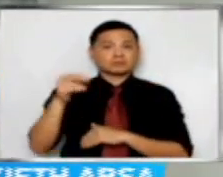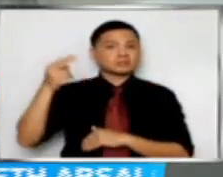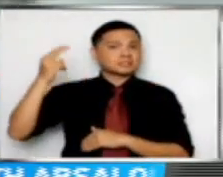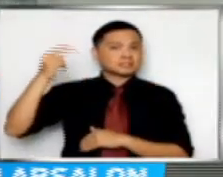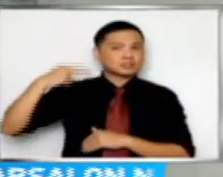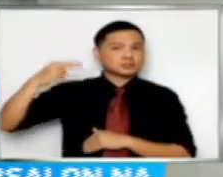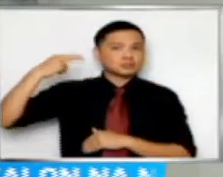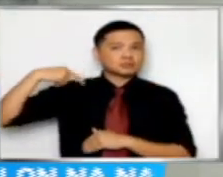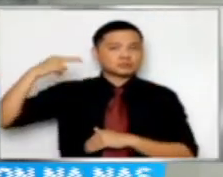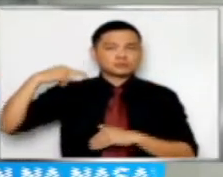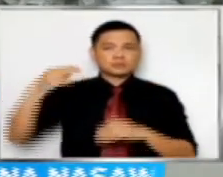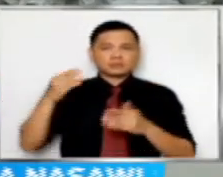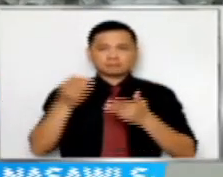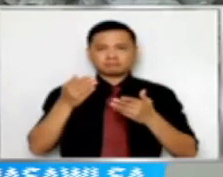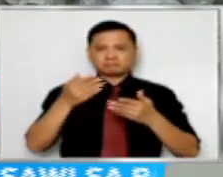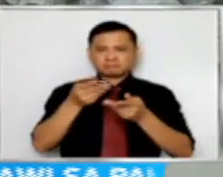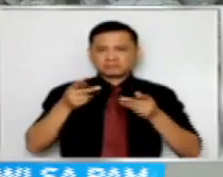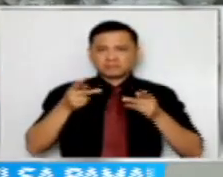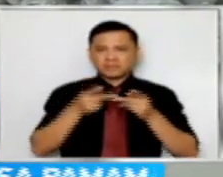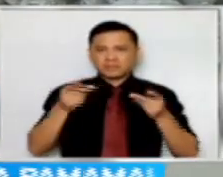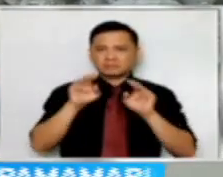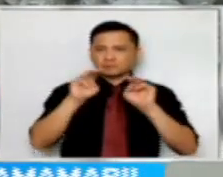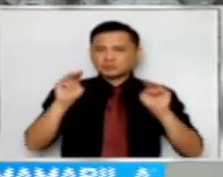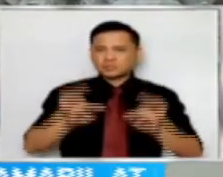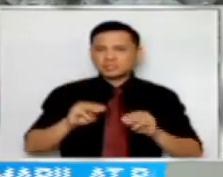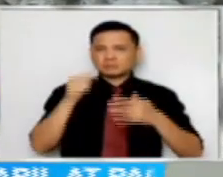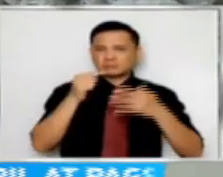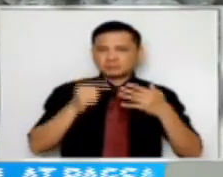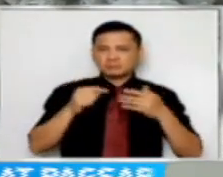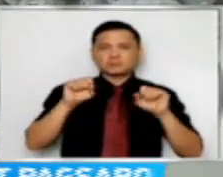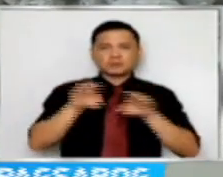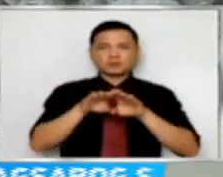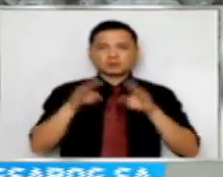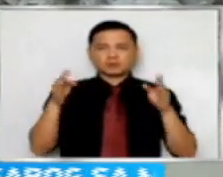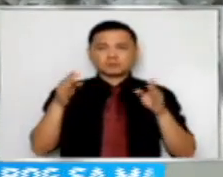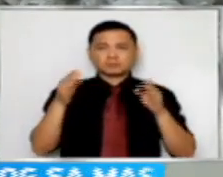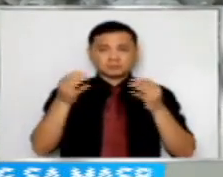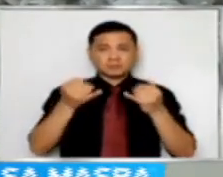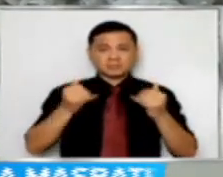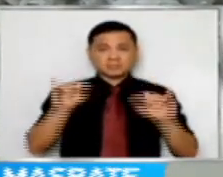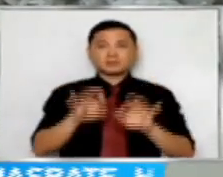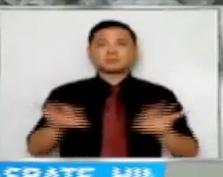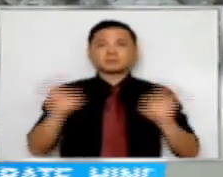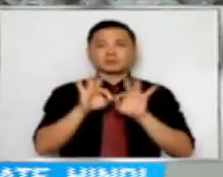Sa lahat ng yan, dapat pa rin masunod ang minimum health protocols.